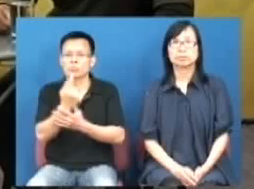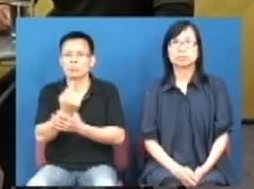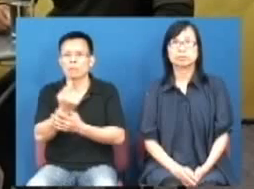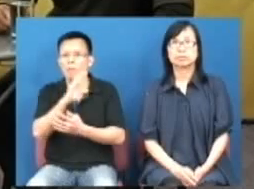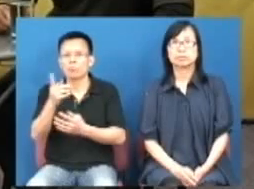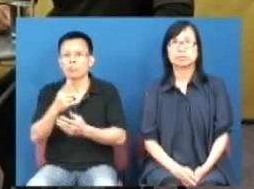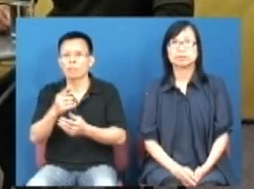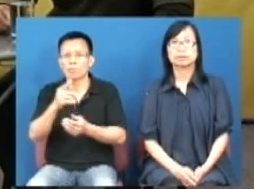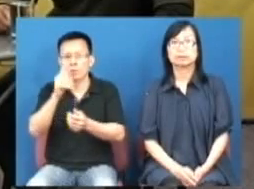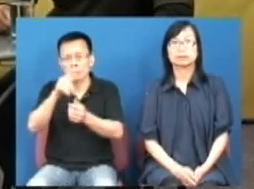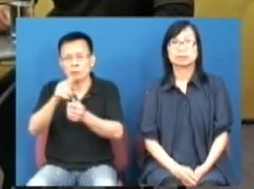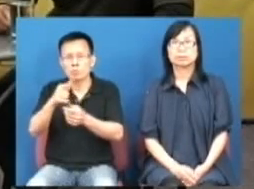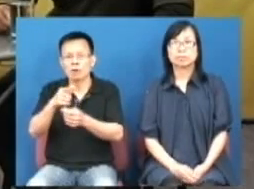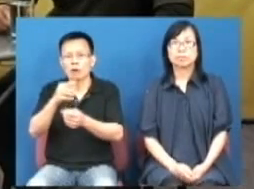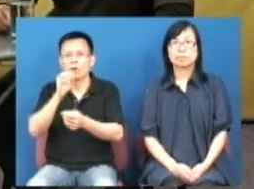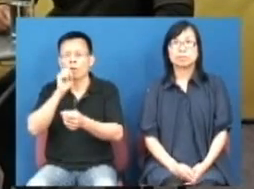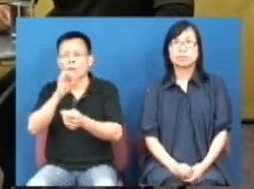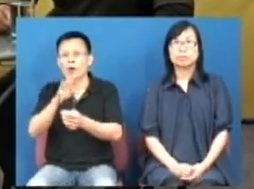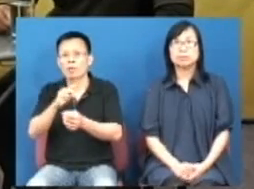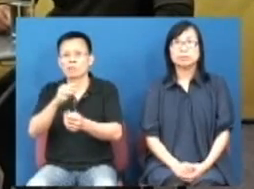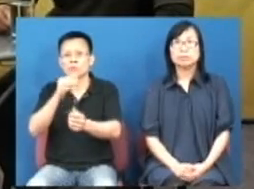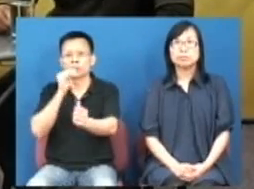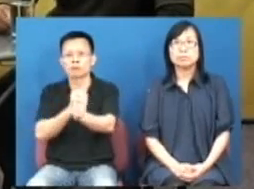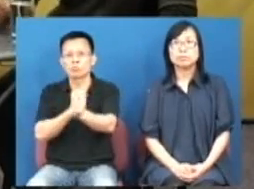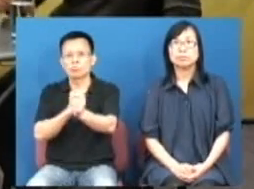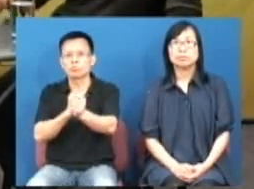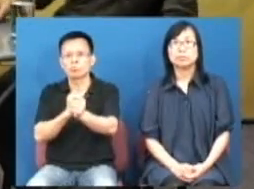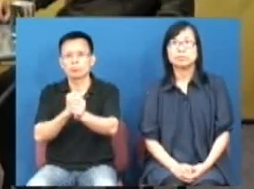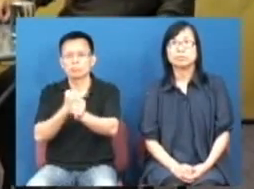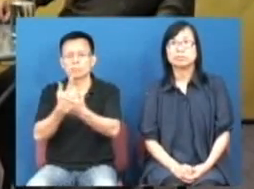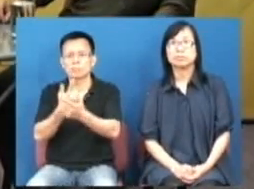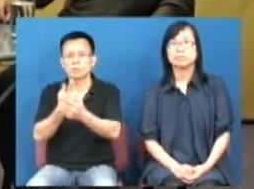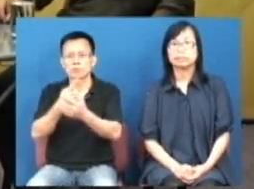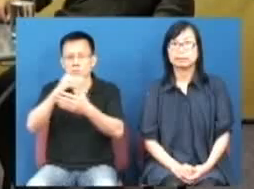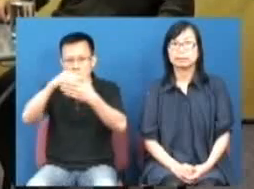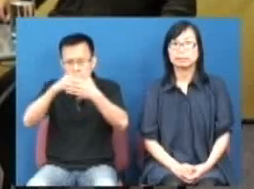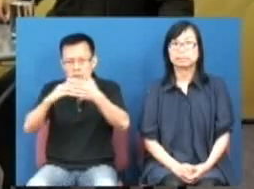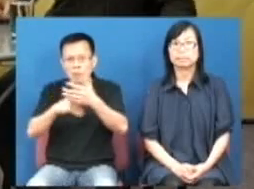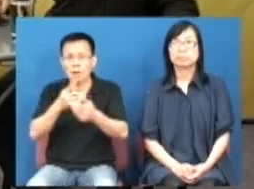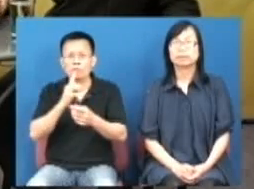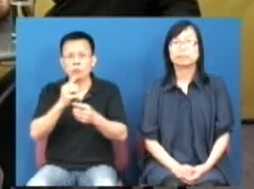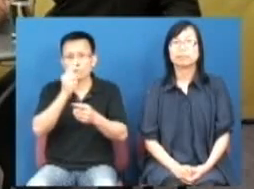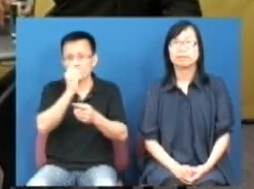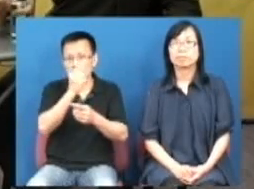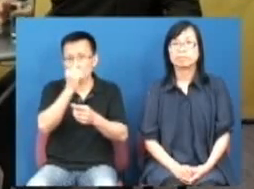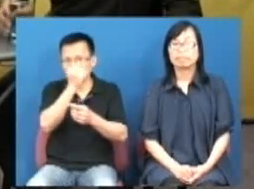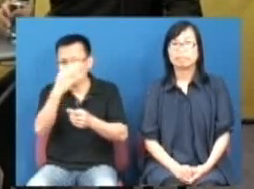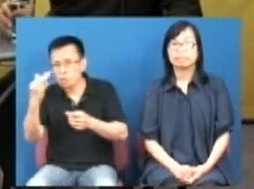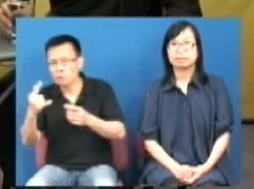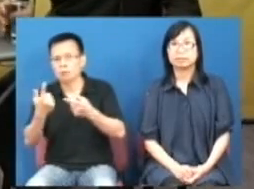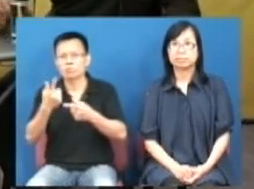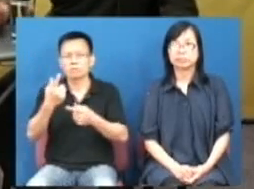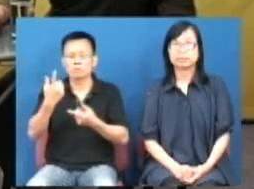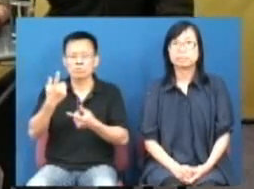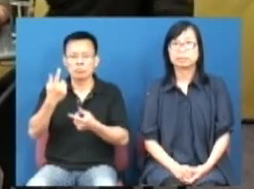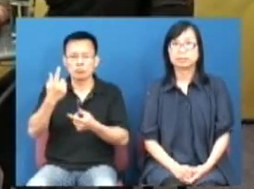會被人認為是違反指引了。哇，如果有個選區有十幾二十個，那我很不得閒，我就係淨係讀話